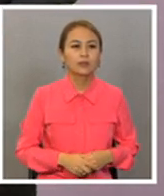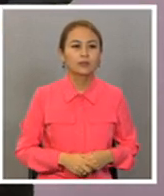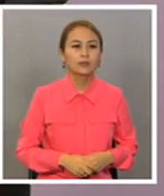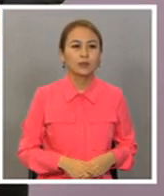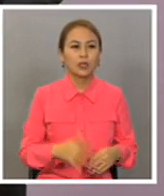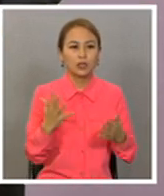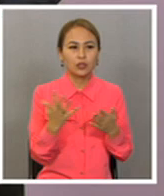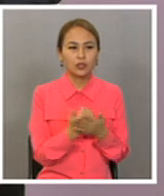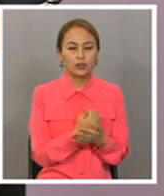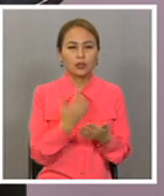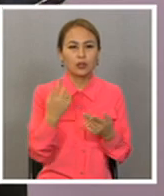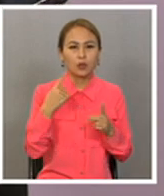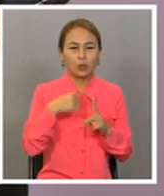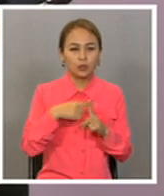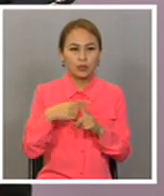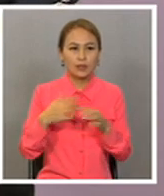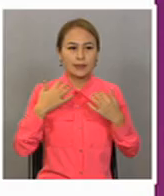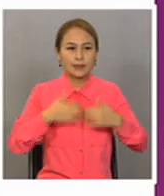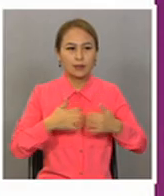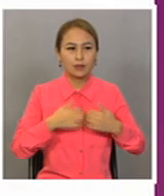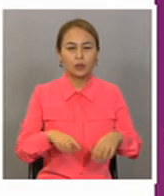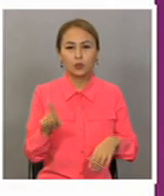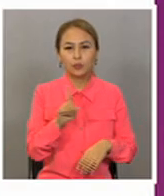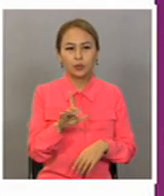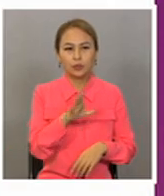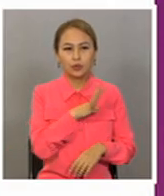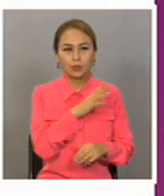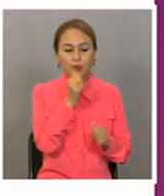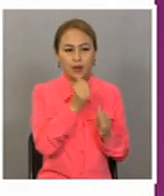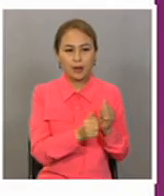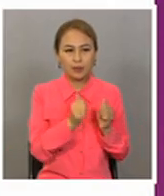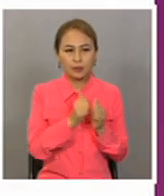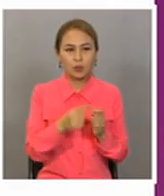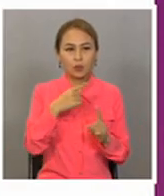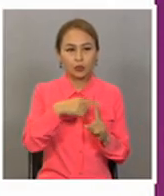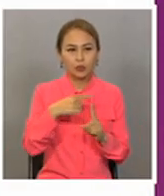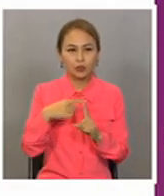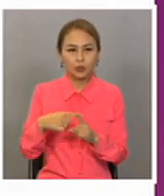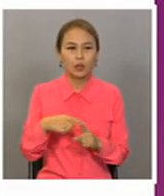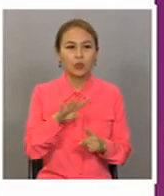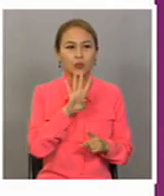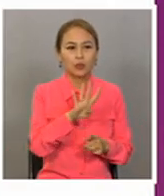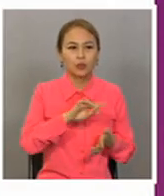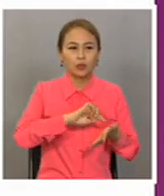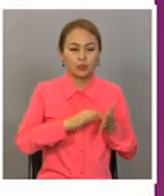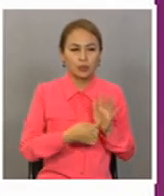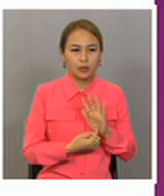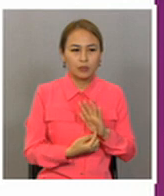Шыққан қосындыны санға көбейту үшін әрбір қосылғышты 4-ке көбейтеміз.